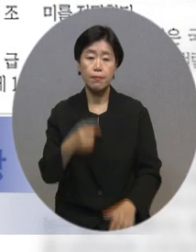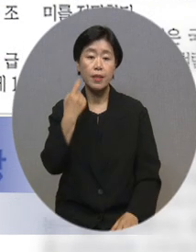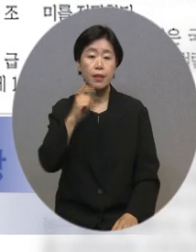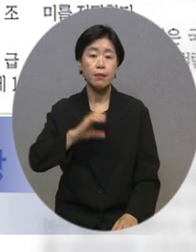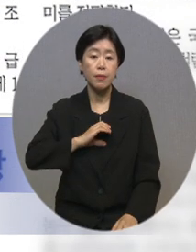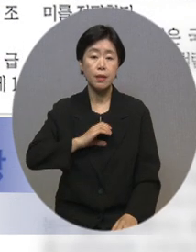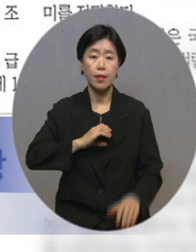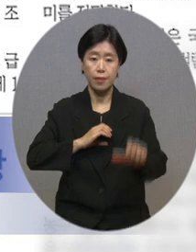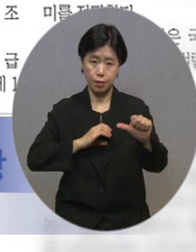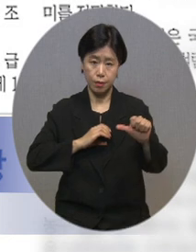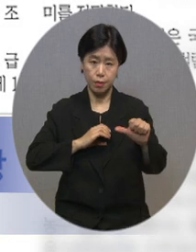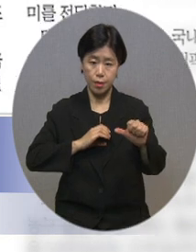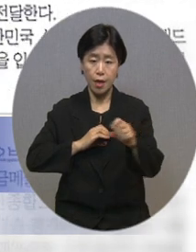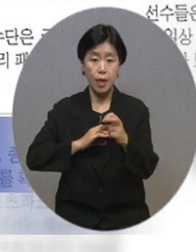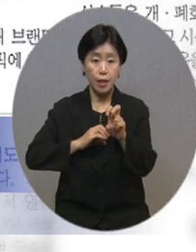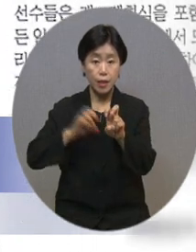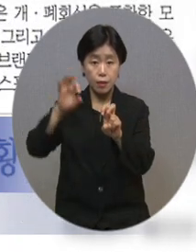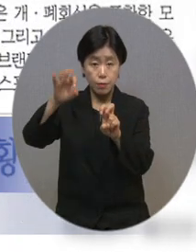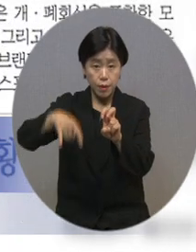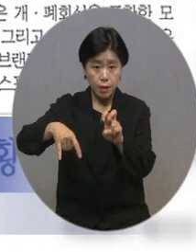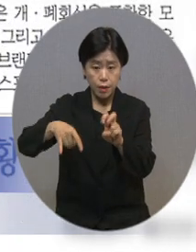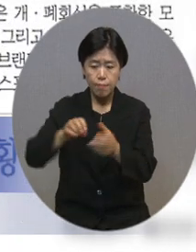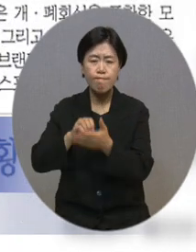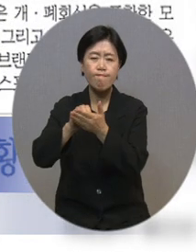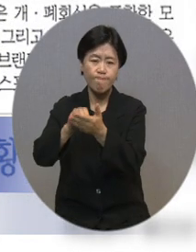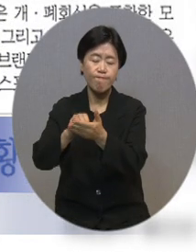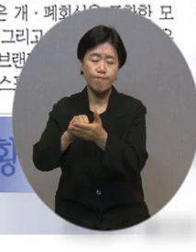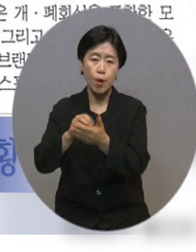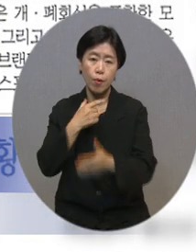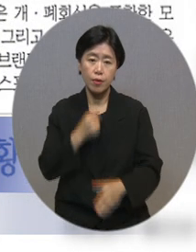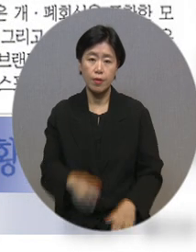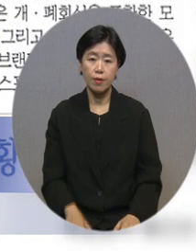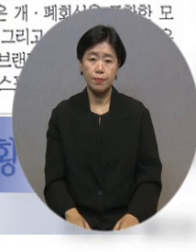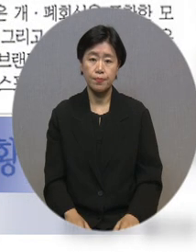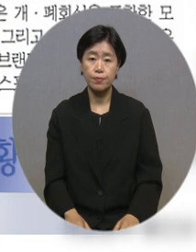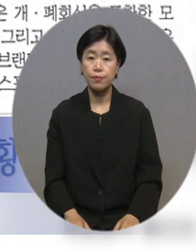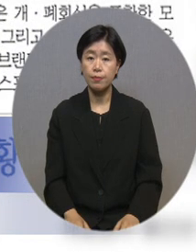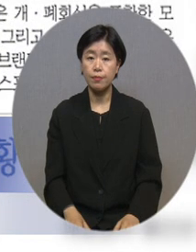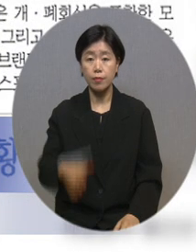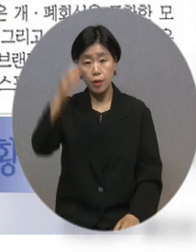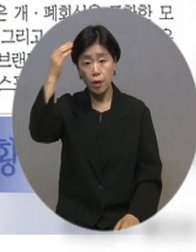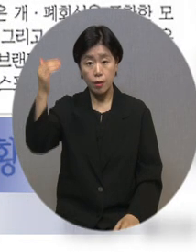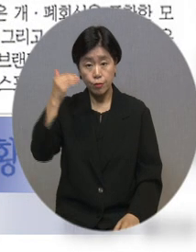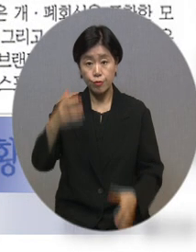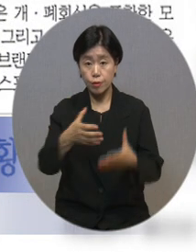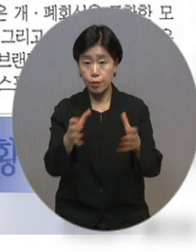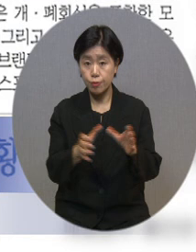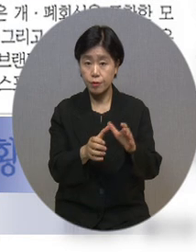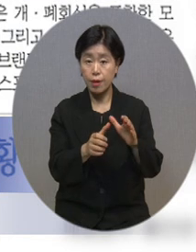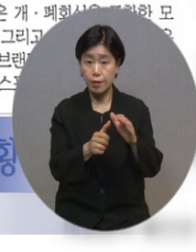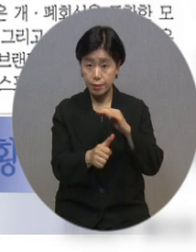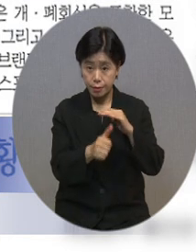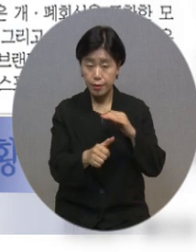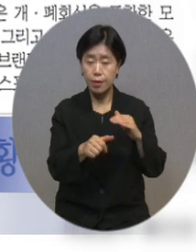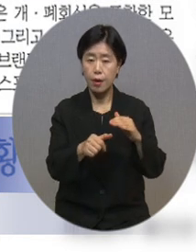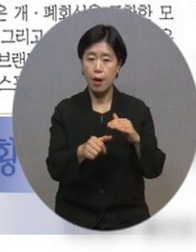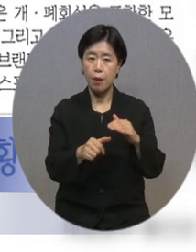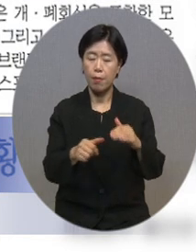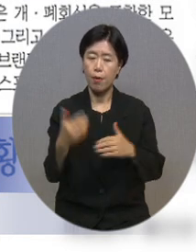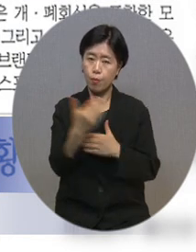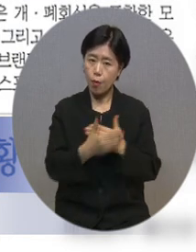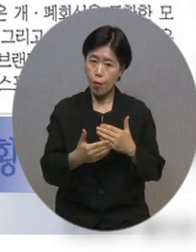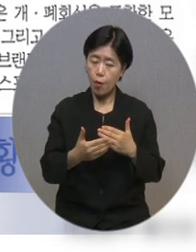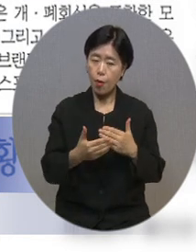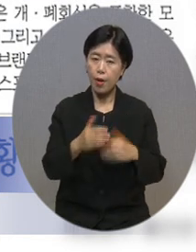22권 진입을 목표로 합니다 특히 기사에서는 대한민국 선수단이 선수들의 컨디션 조절과 신속한